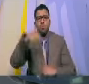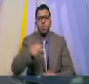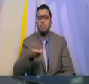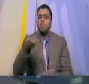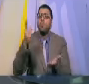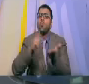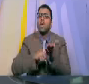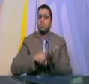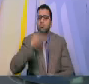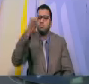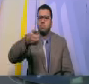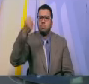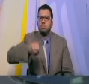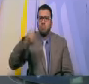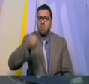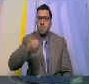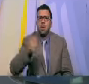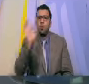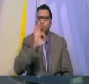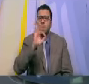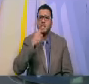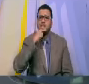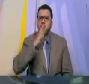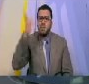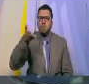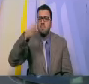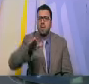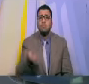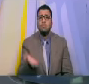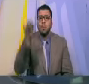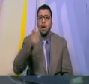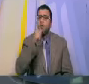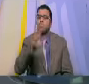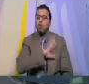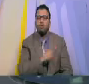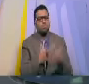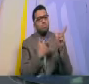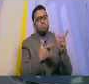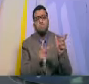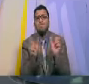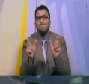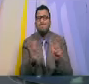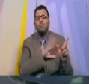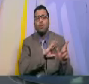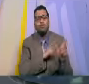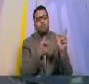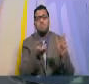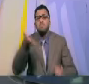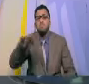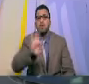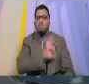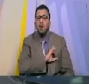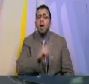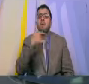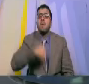واجب العزاء في شهيد الوطن سلطان محمد علي الكتبي الذي استشهد اثناء تاديته واجبه الوطني ضمن قوات الامارات